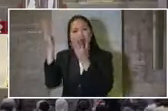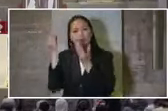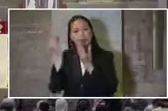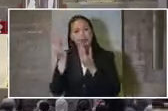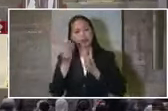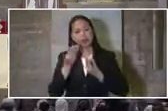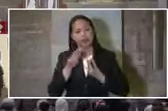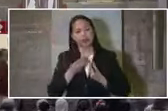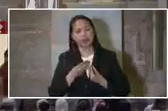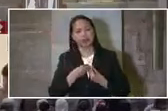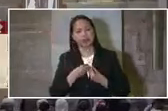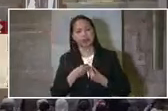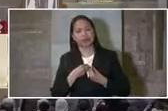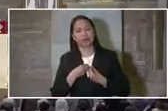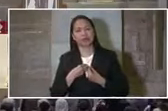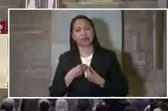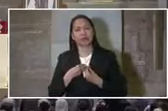makatanggap.